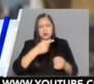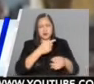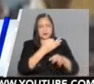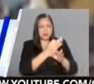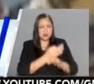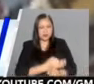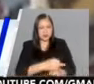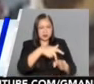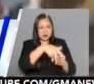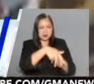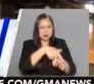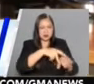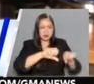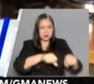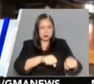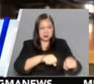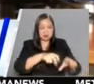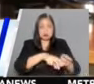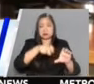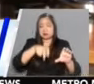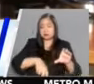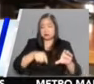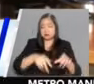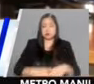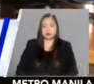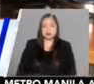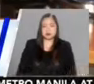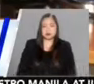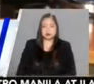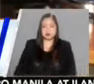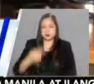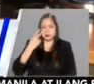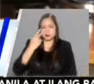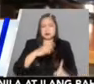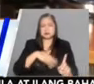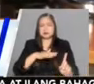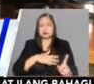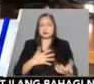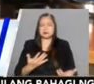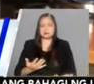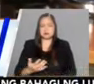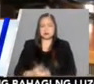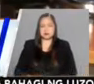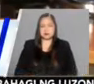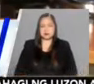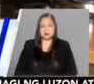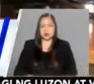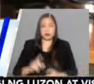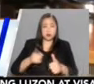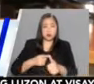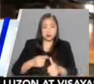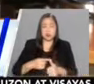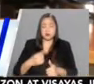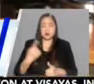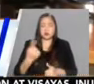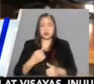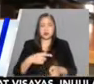ng establishmento. Naka-helmet po sila sir, pero nung una po is nakatanggal yung helmet